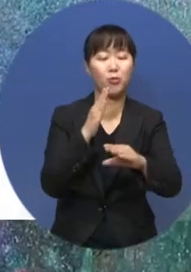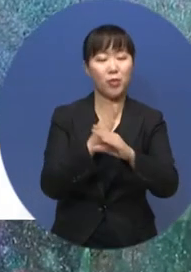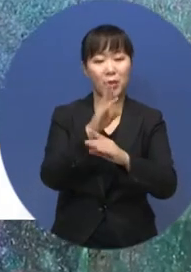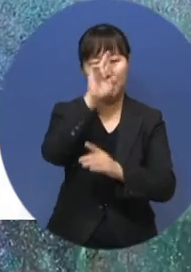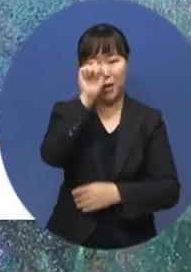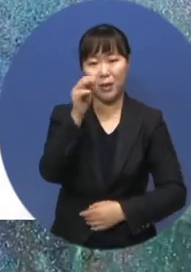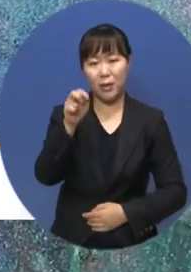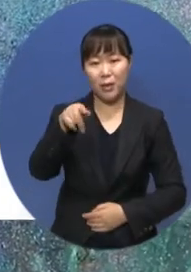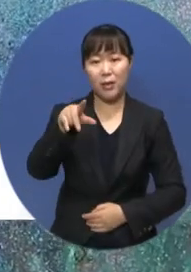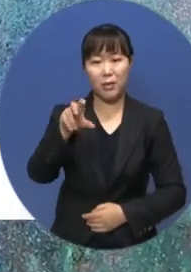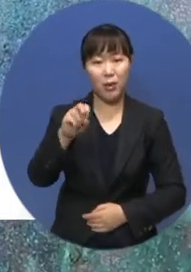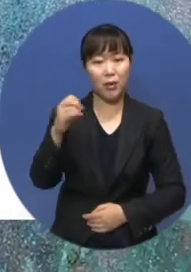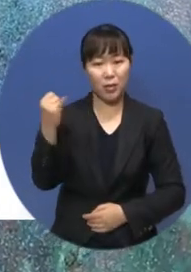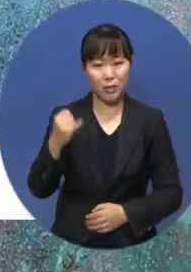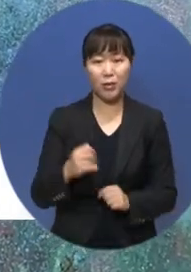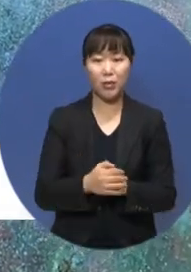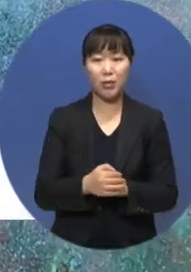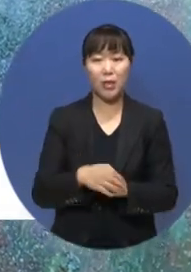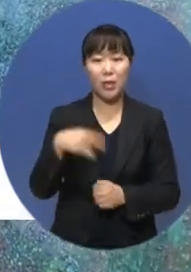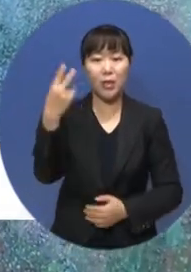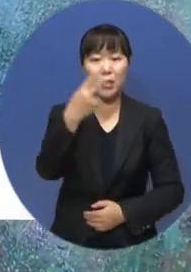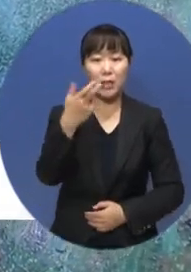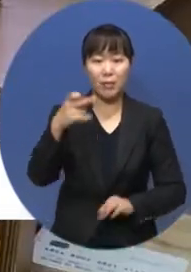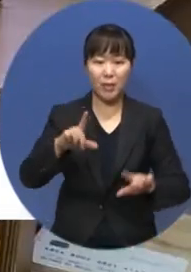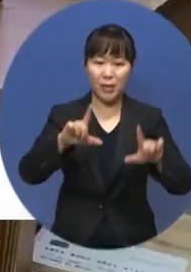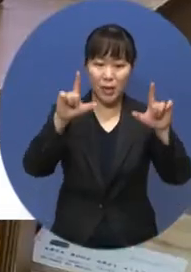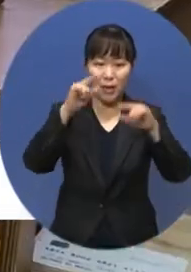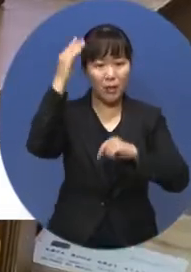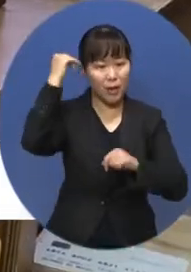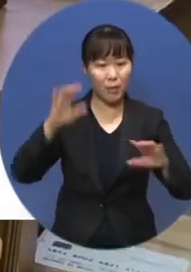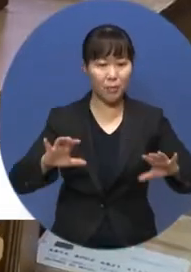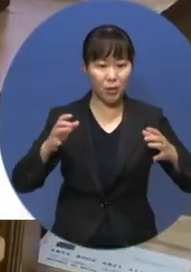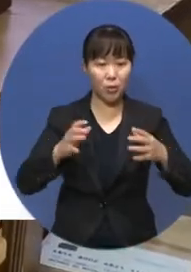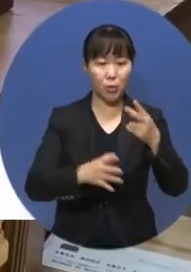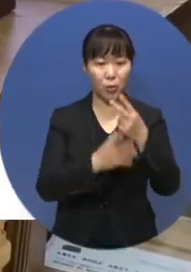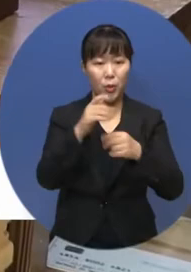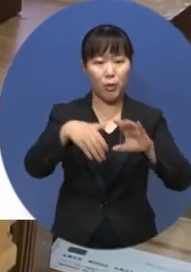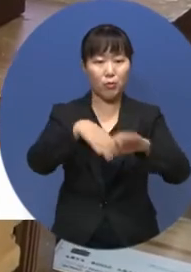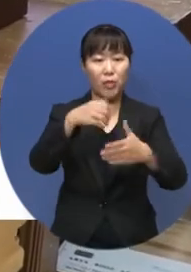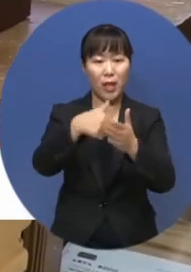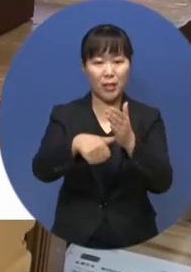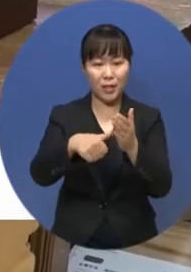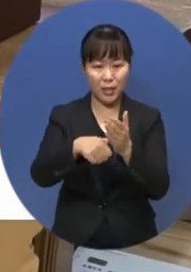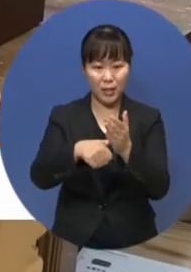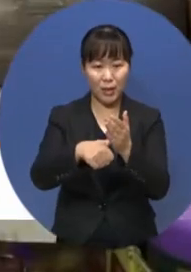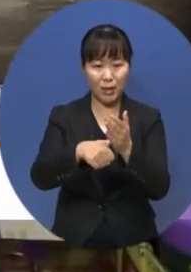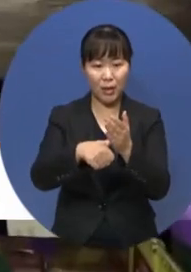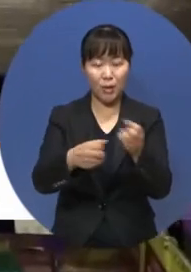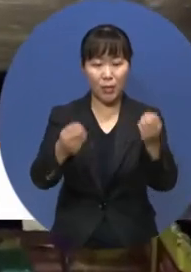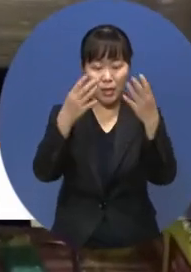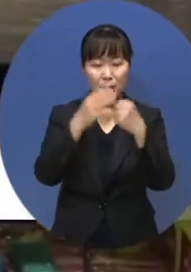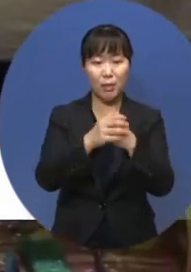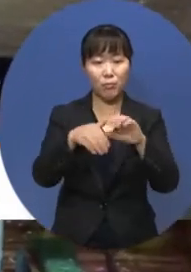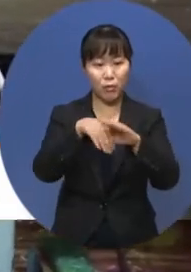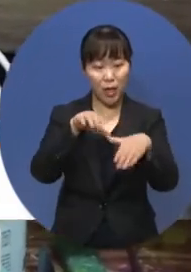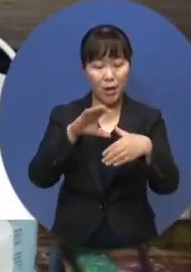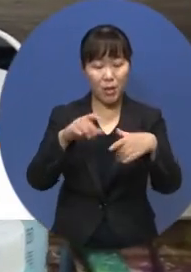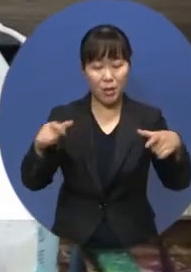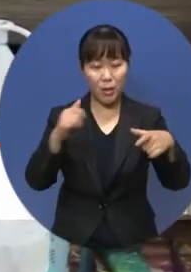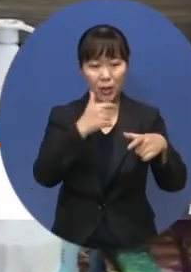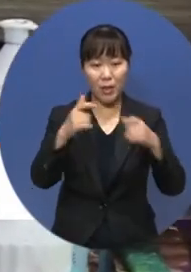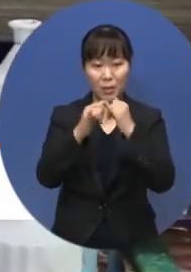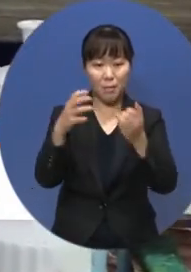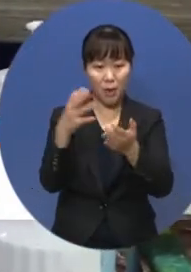있는 박혜정 작가는 2017년 대한민국 통일문화제 문화 부문에서 대상을 수상했으며